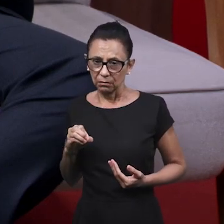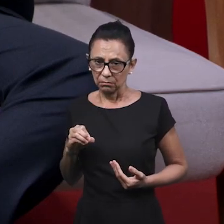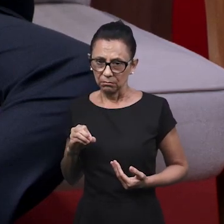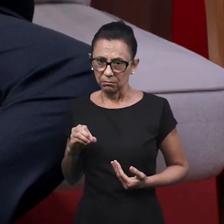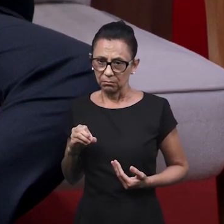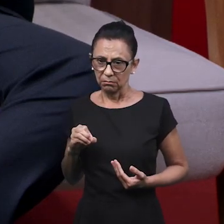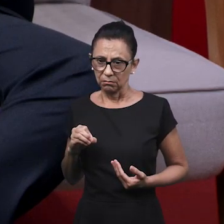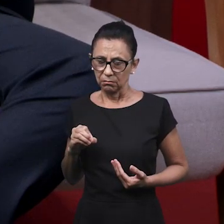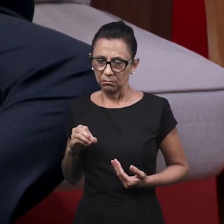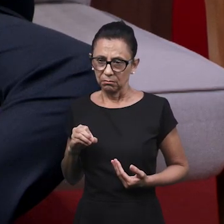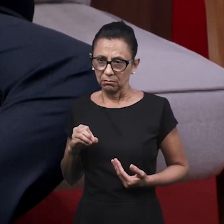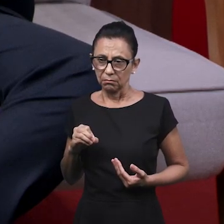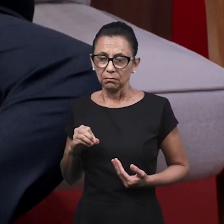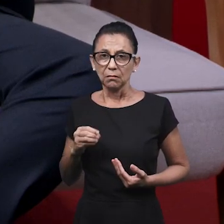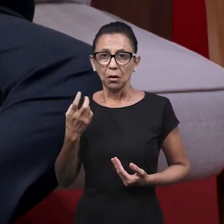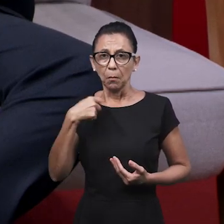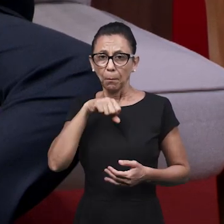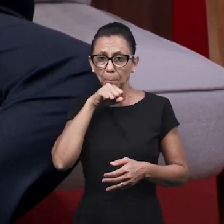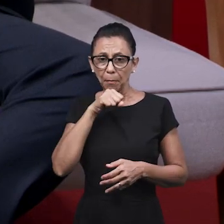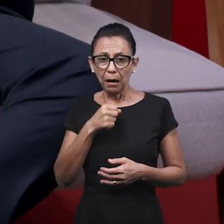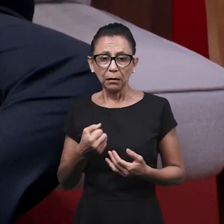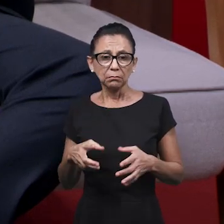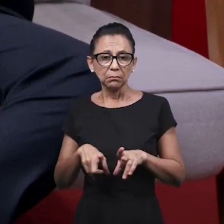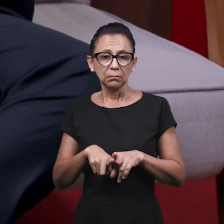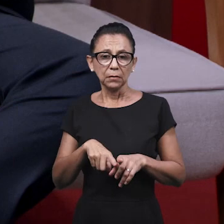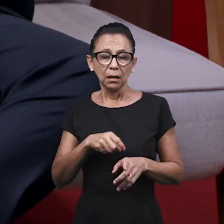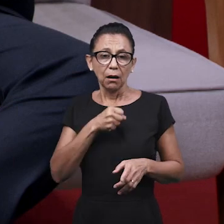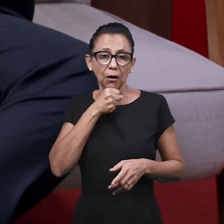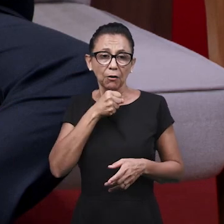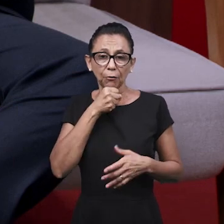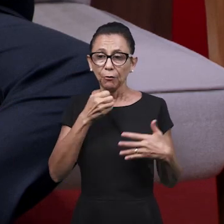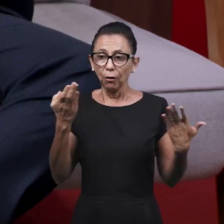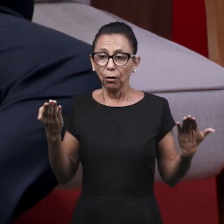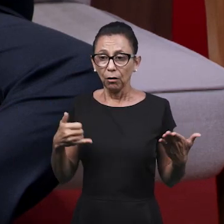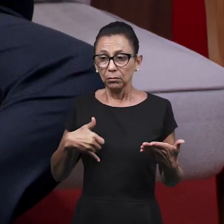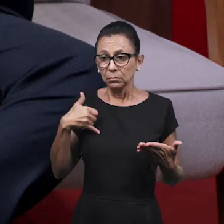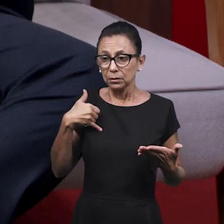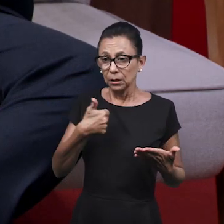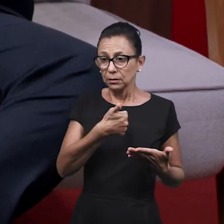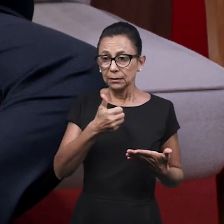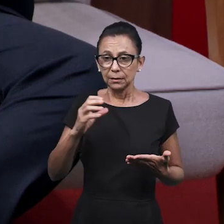que je le sacrifice. Et cela n'était pas étrange.